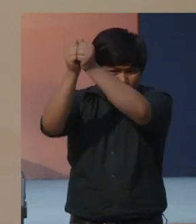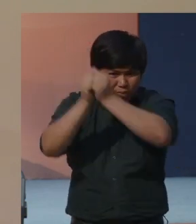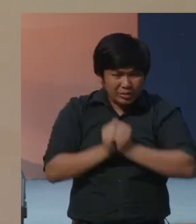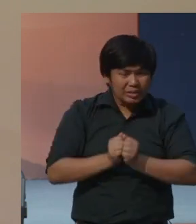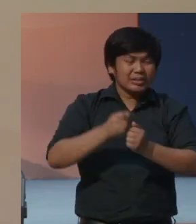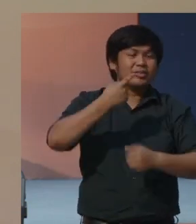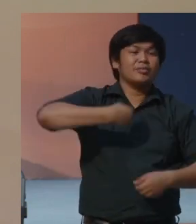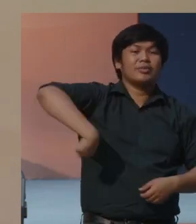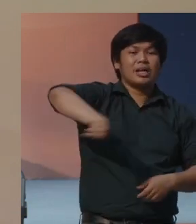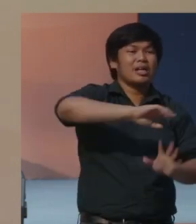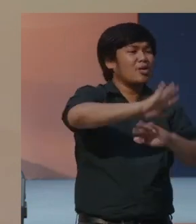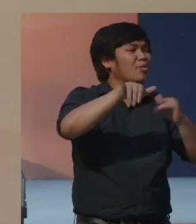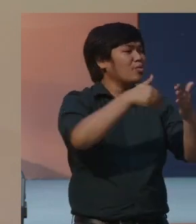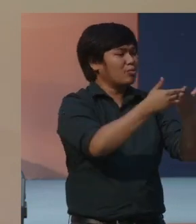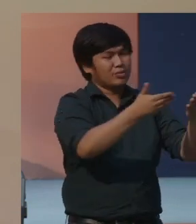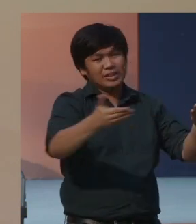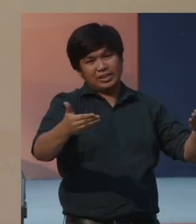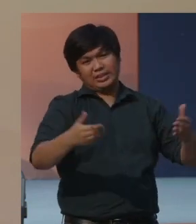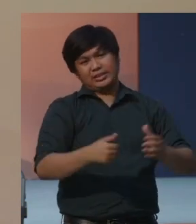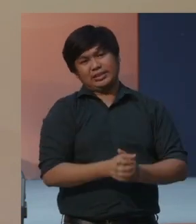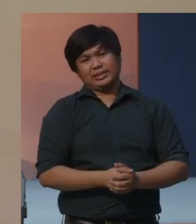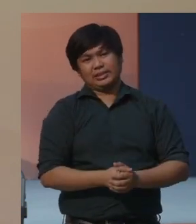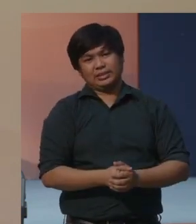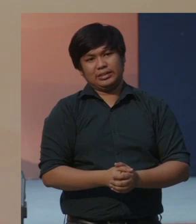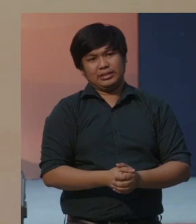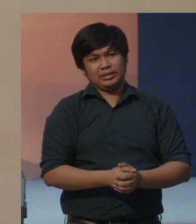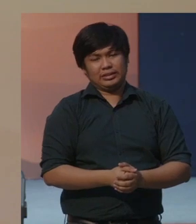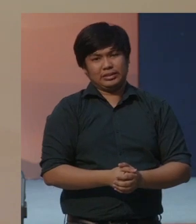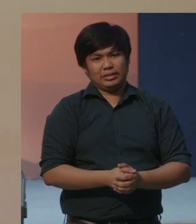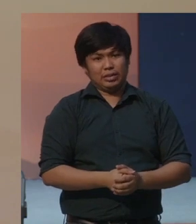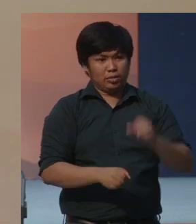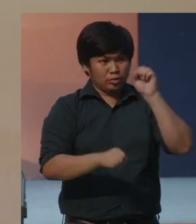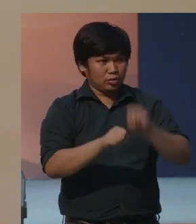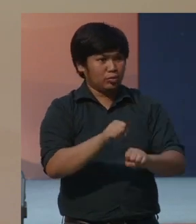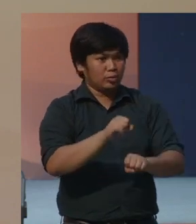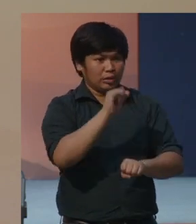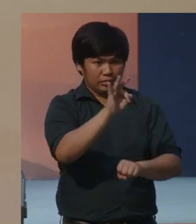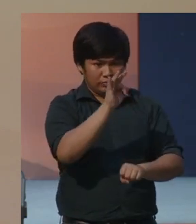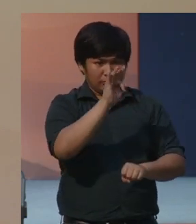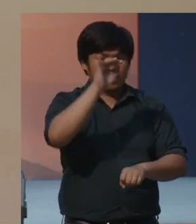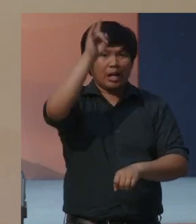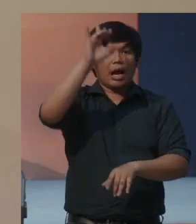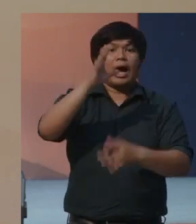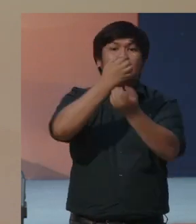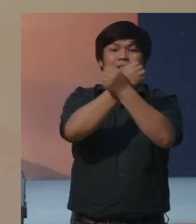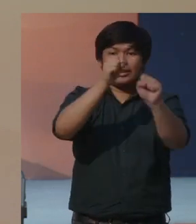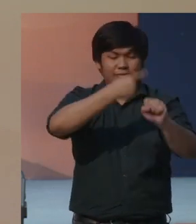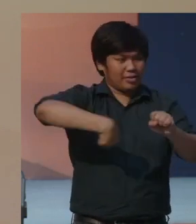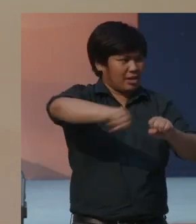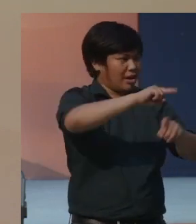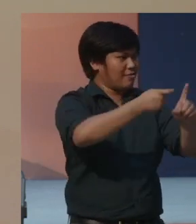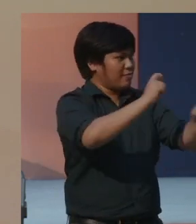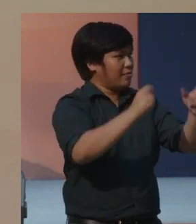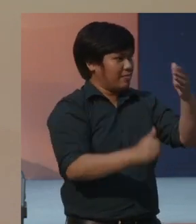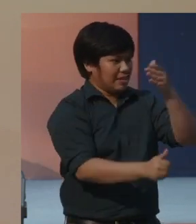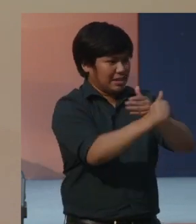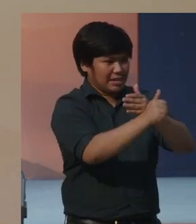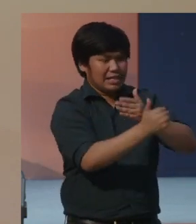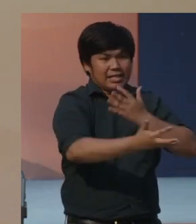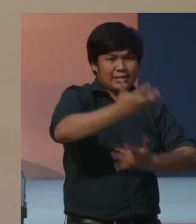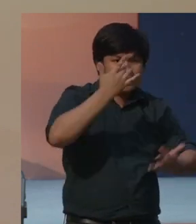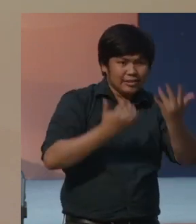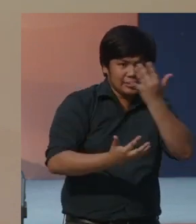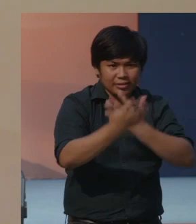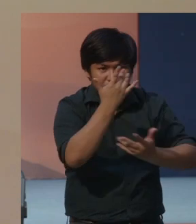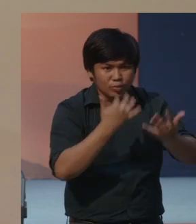us all things? So kung tayo niligtas niya, mula sa kapahamakang walang hanggan,